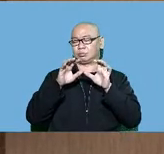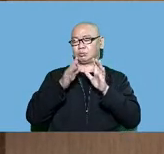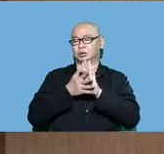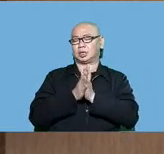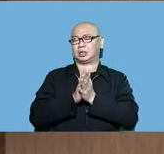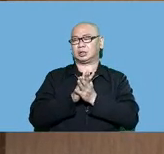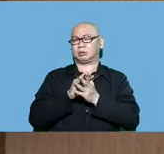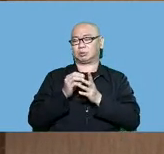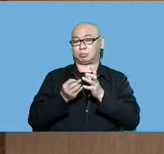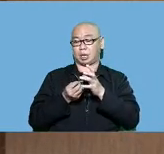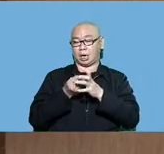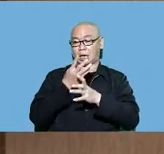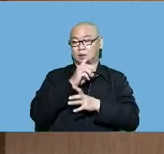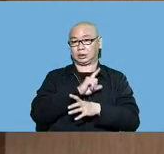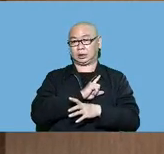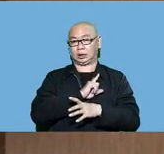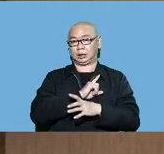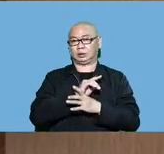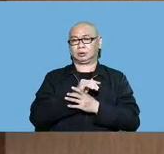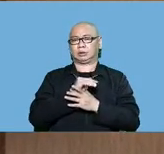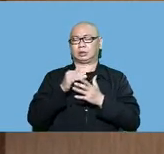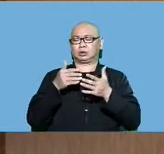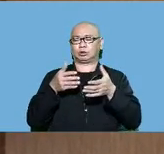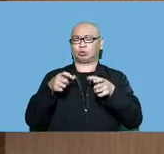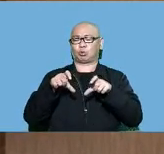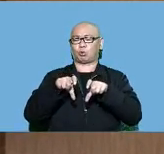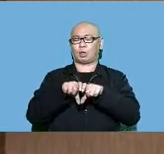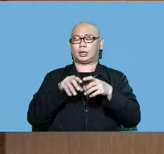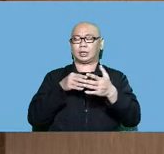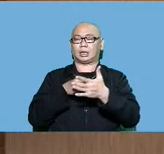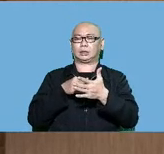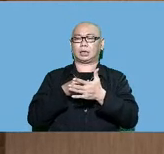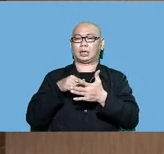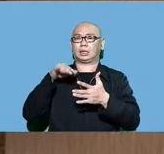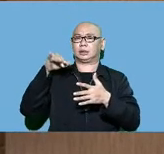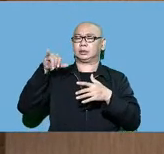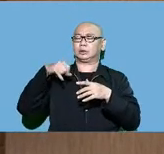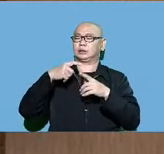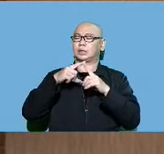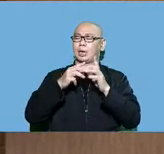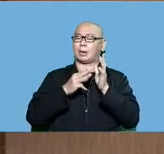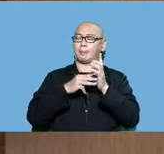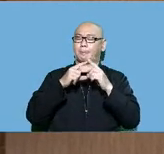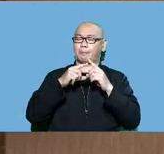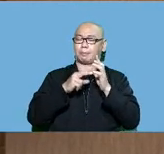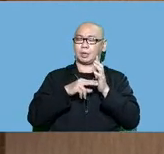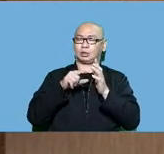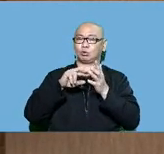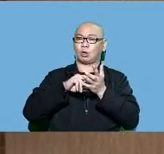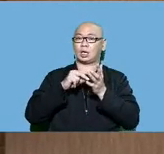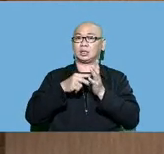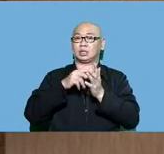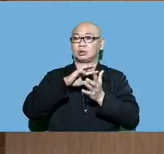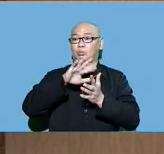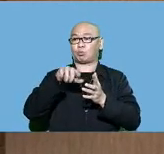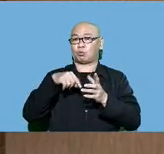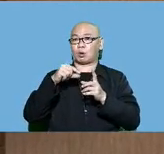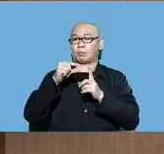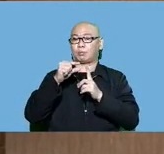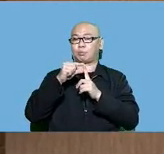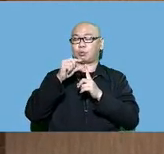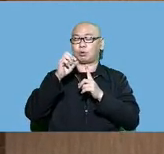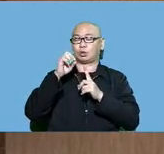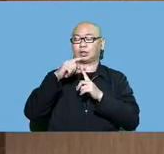mengembangkan diri sesuai dengan tantangan zaman. Itu artinya, seluruh potensi yang kita